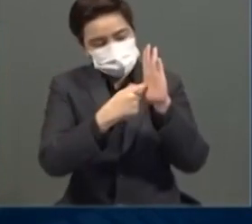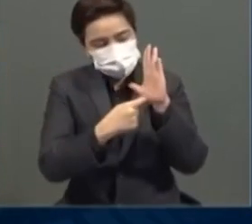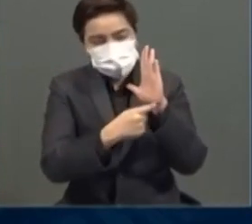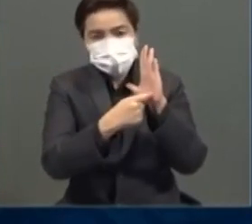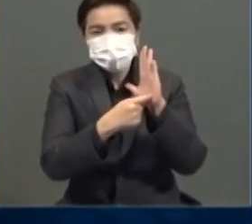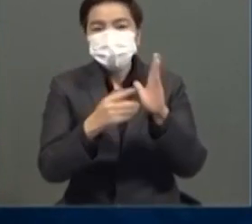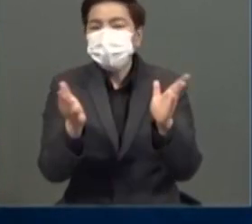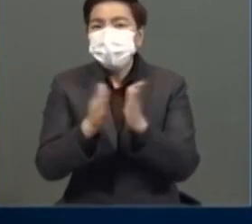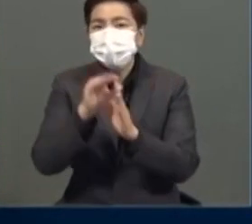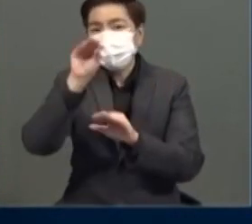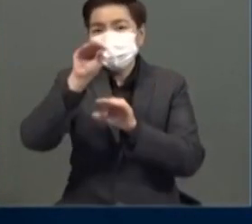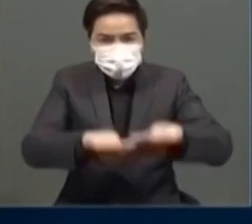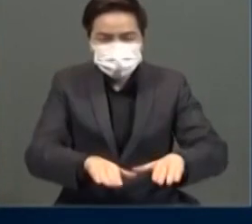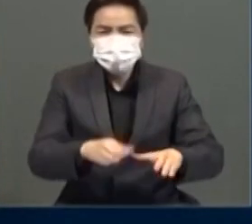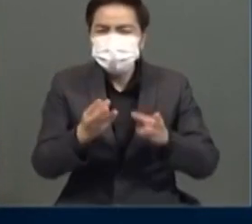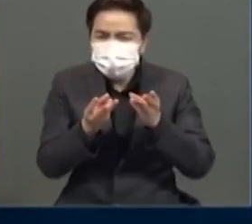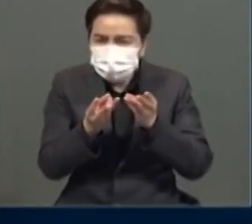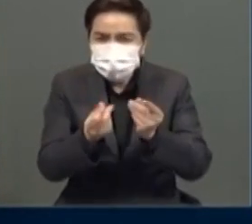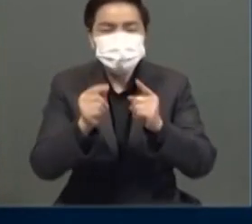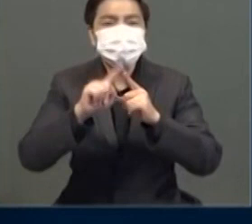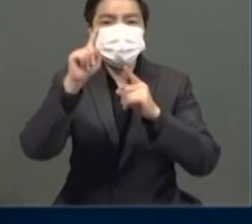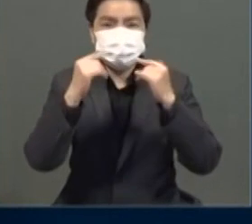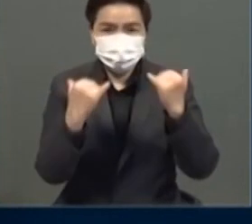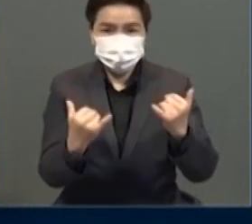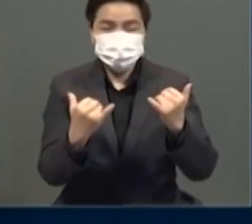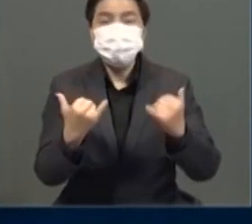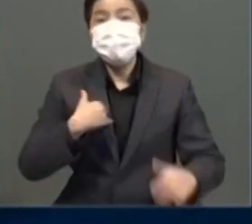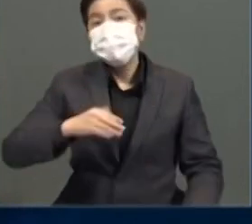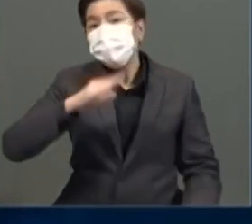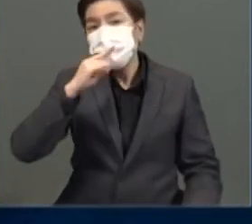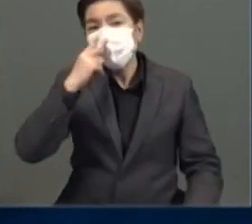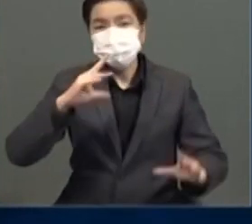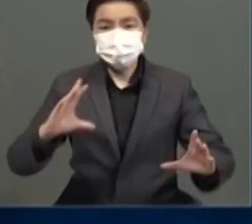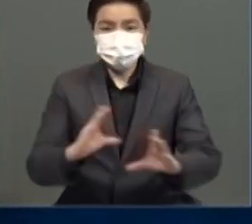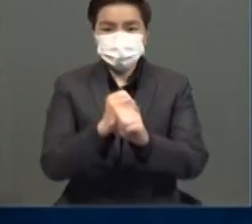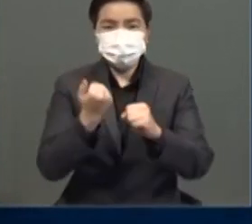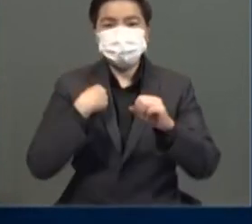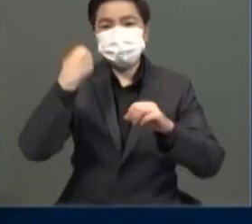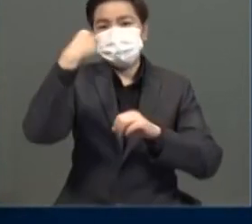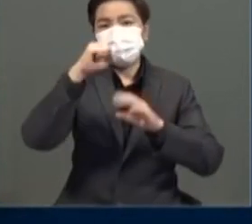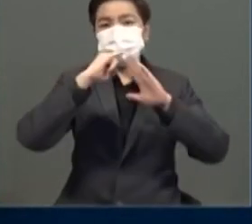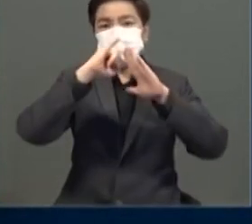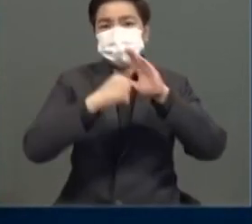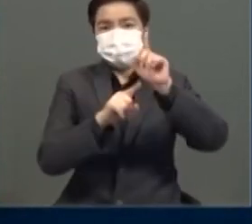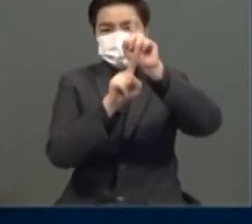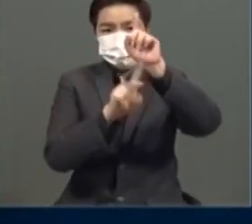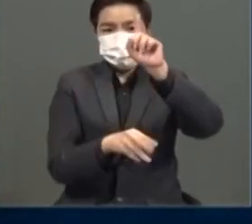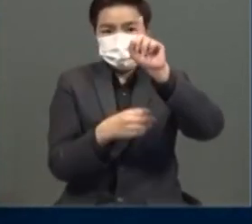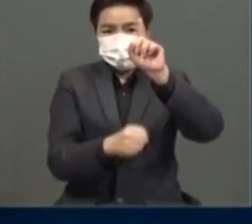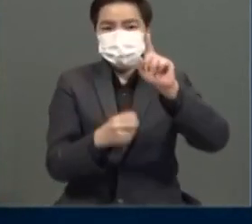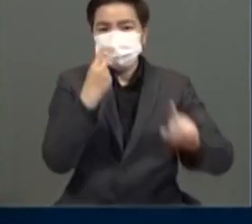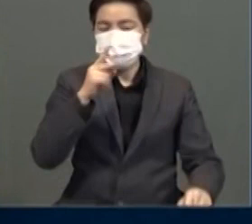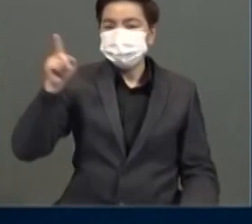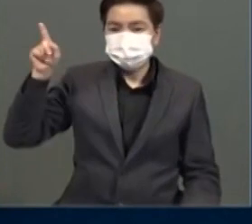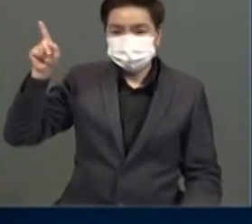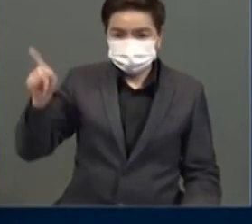พนมแล้วก็จังหวัดนครปฐมจังหวัดละ1รายครับนี่นะติดมาจากไหนครับคนในสมาชิกครอบครัวเดียวกันที่ติดเชื้อน